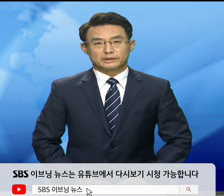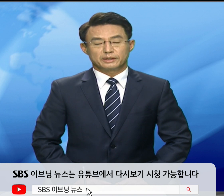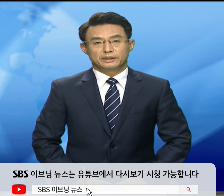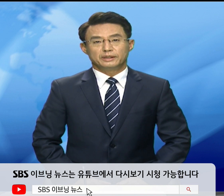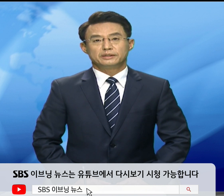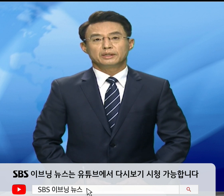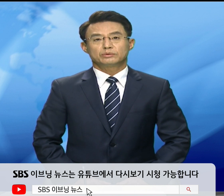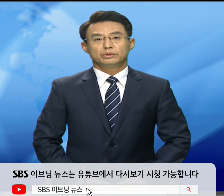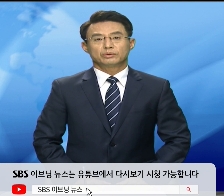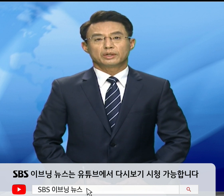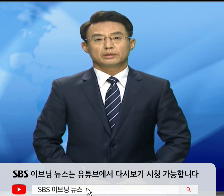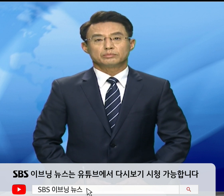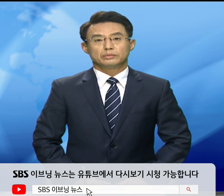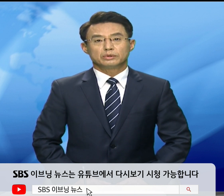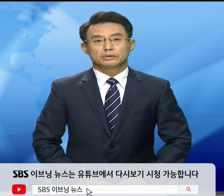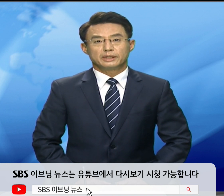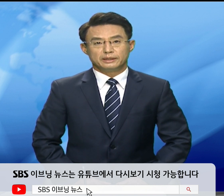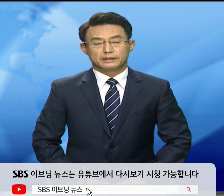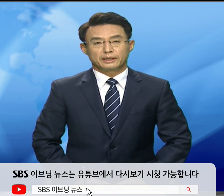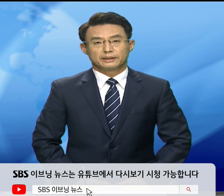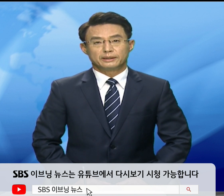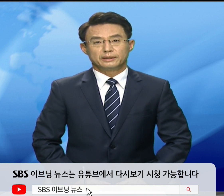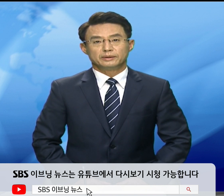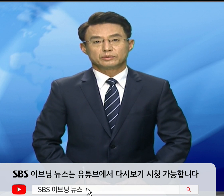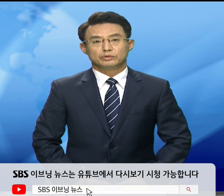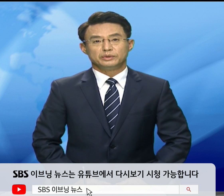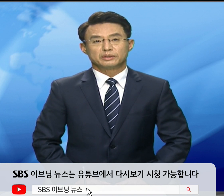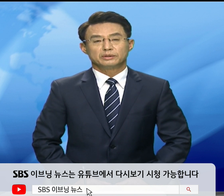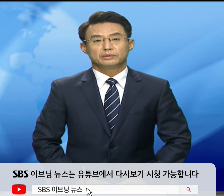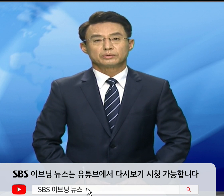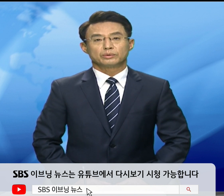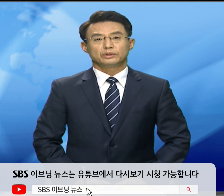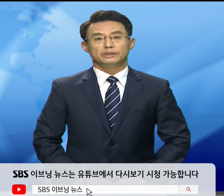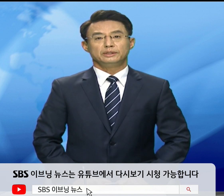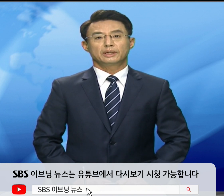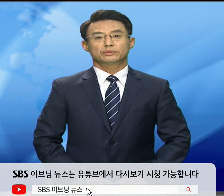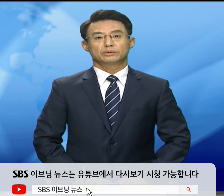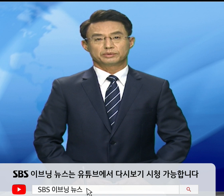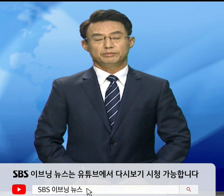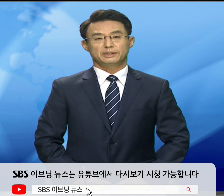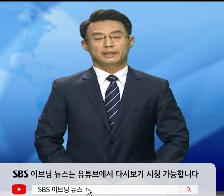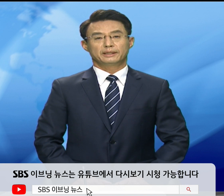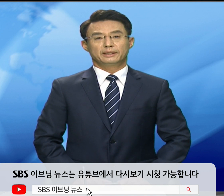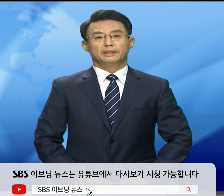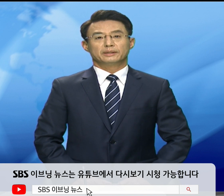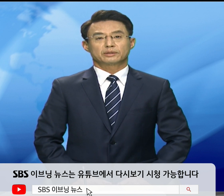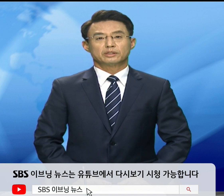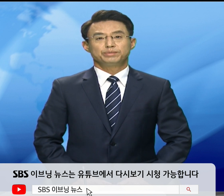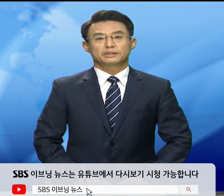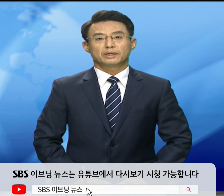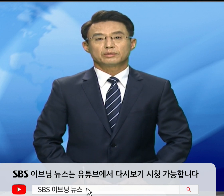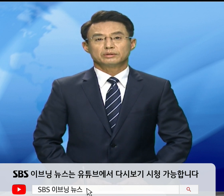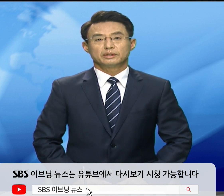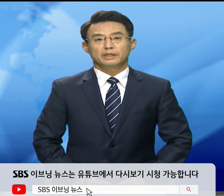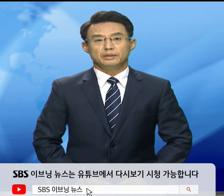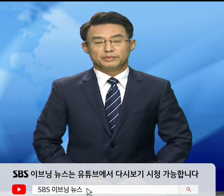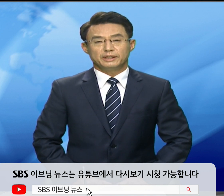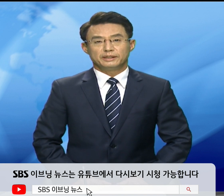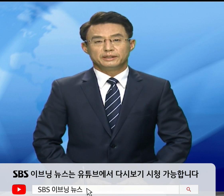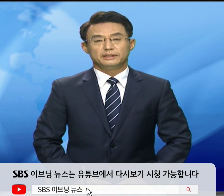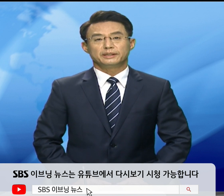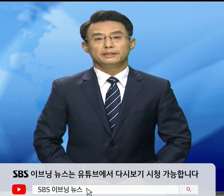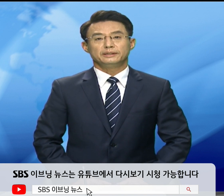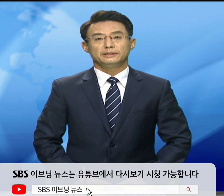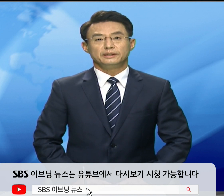왜 이제 와서 지난 9개월 동안 무엇을 했는가? 국민들은 도저히 이해할 수 없습니다. 트럼프 대통령의